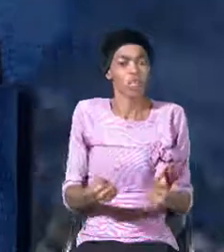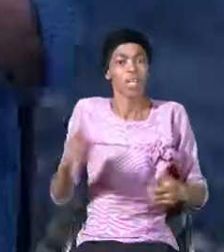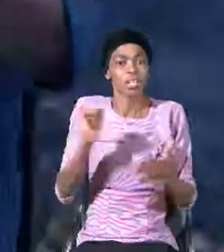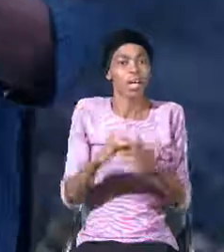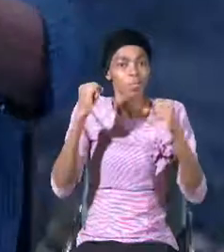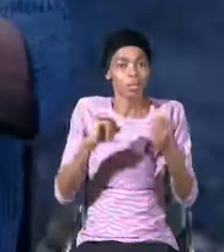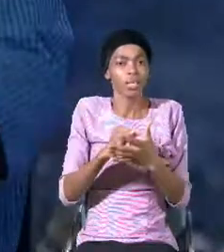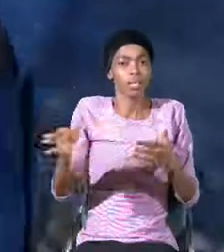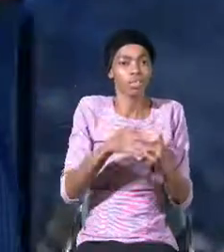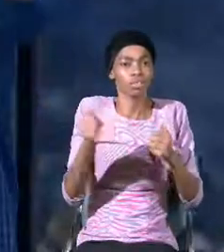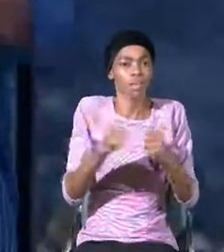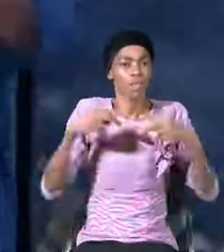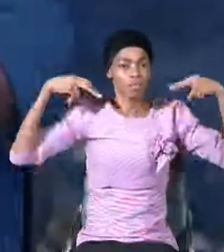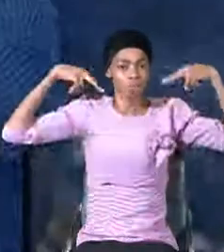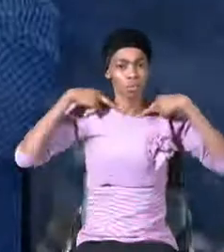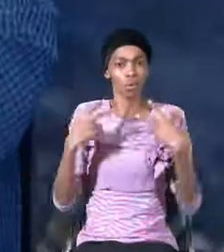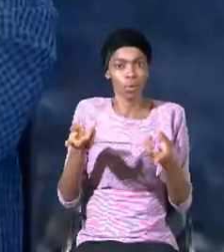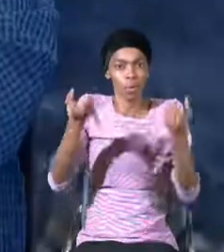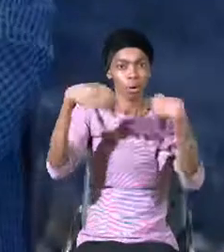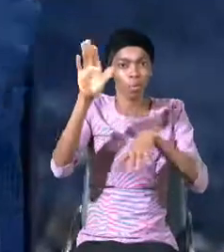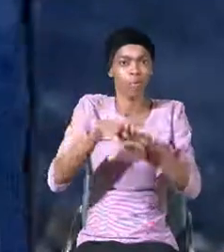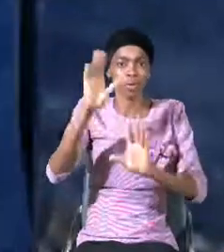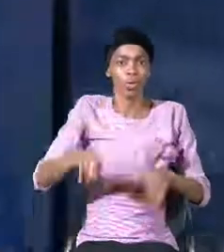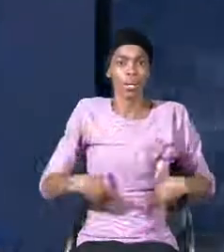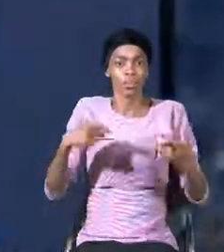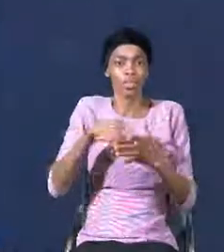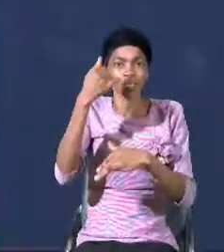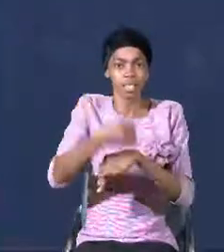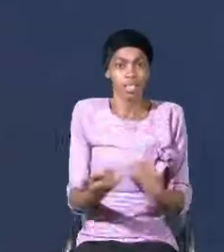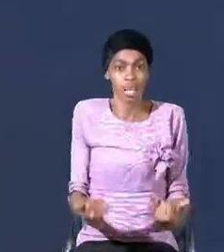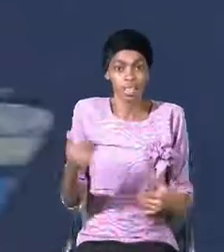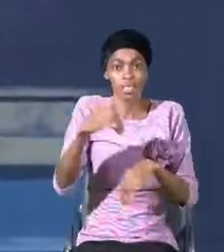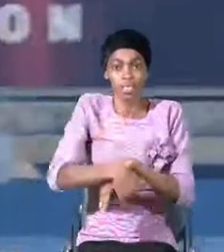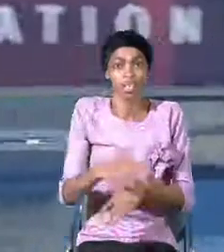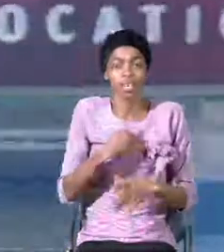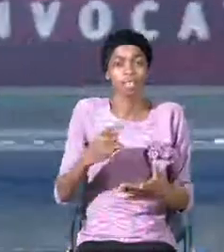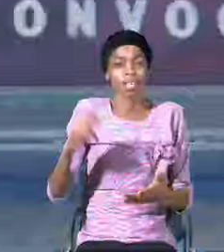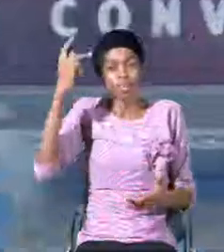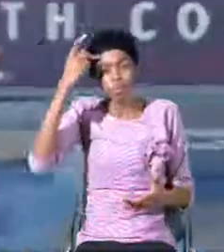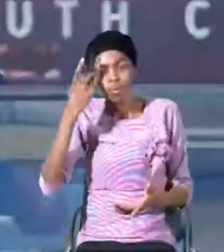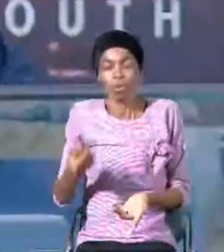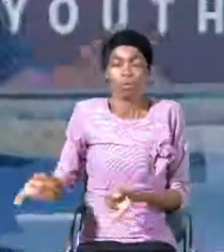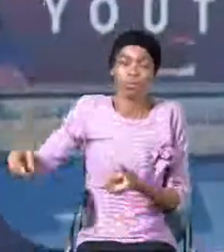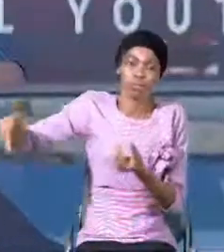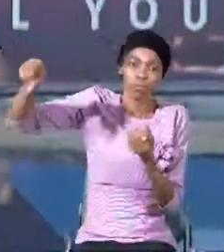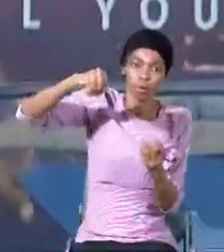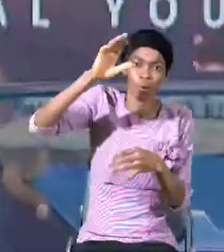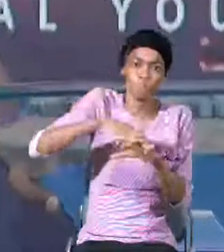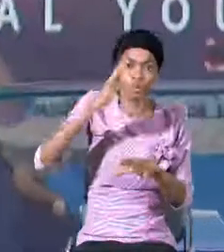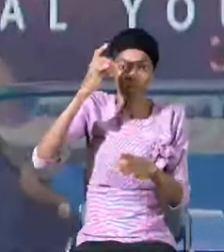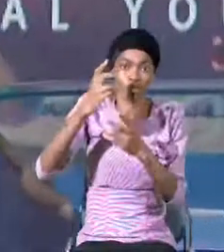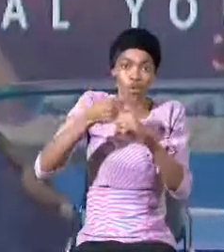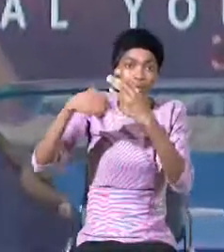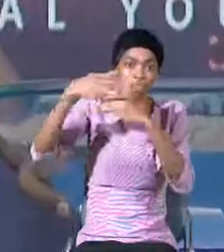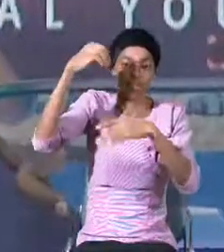disperse les chaînes et brise les jougs vient sur ta vie ce soir. Et un objectif vient du ciel pour